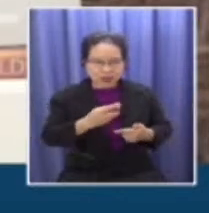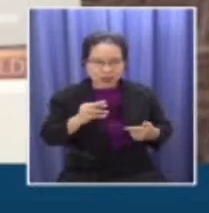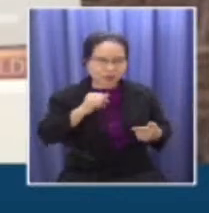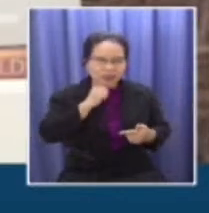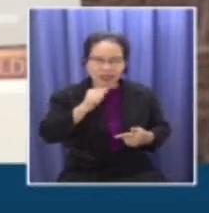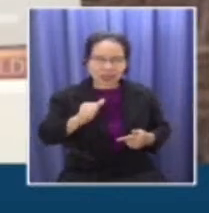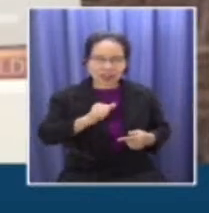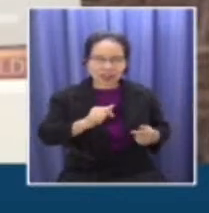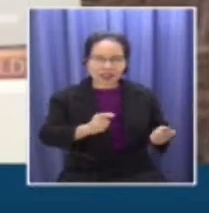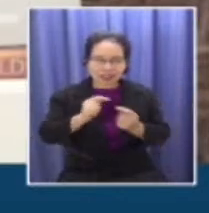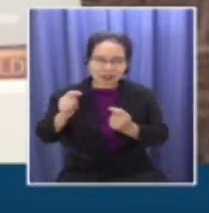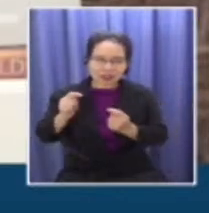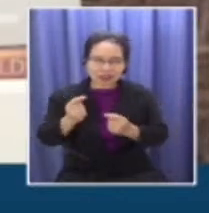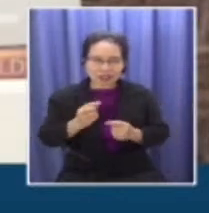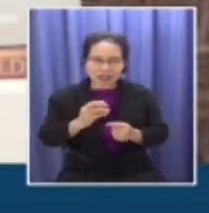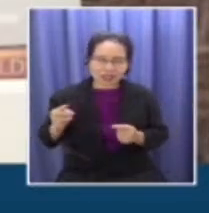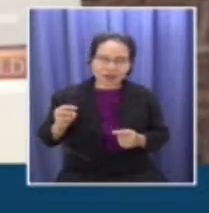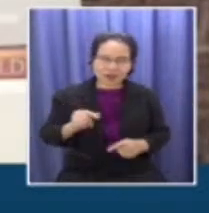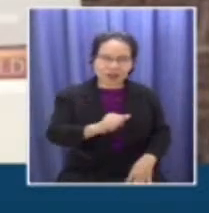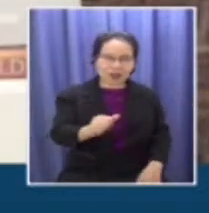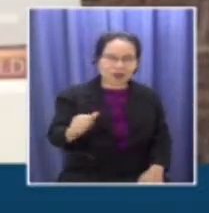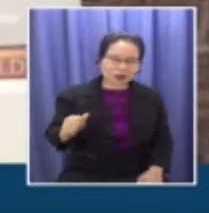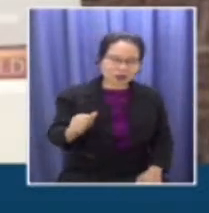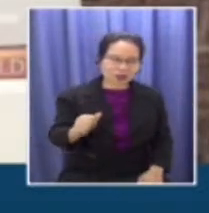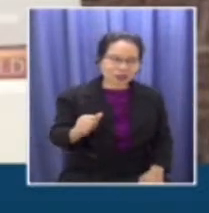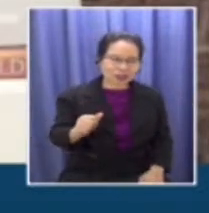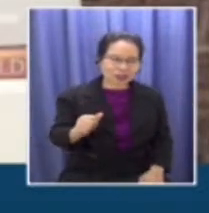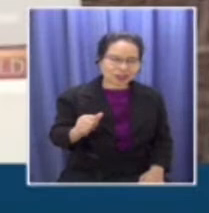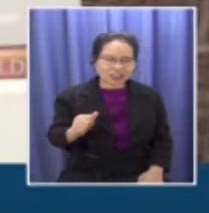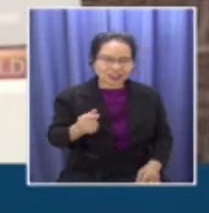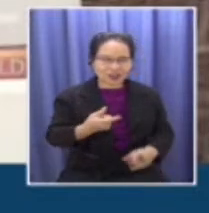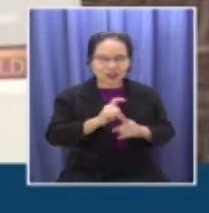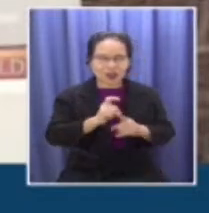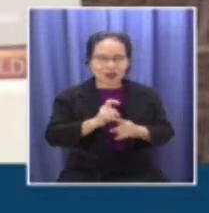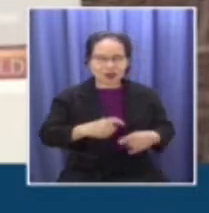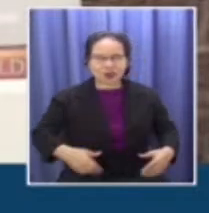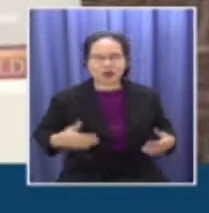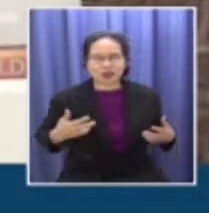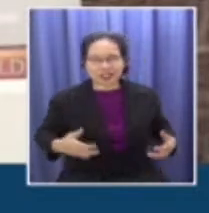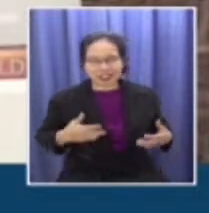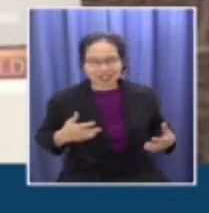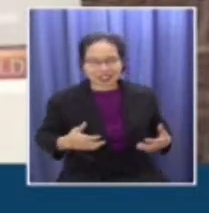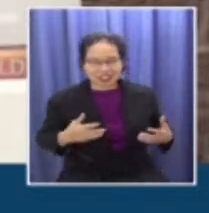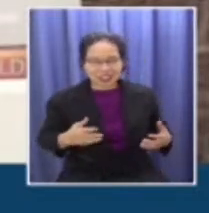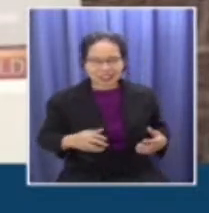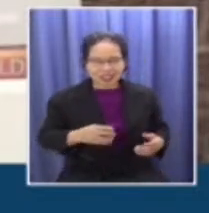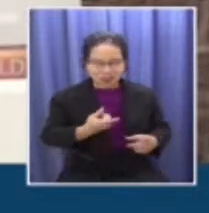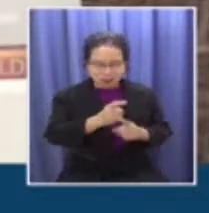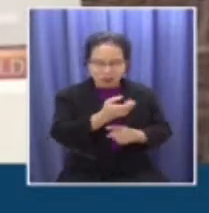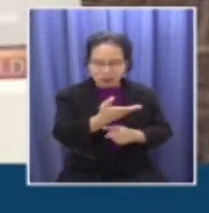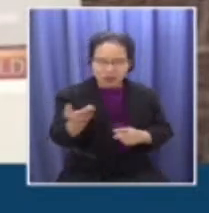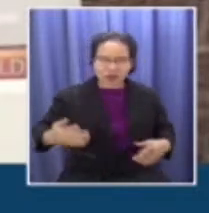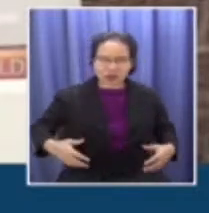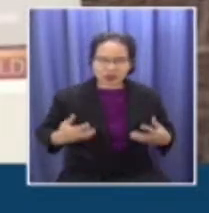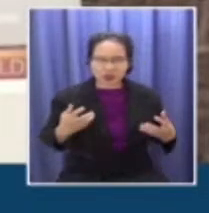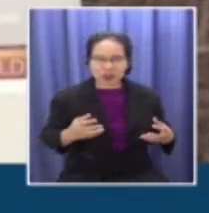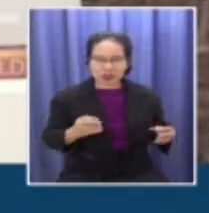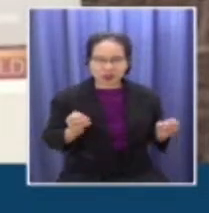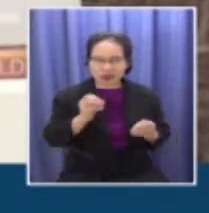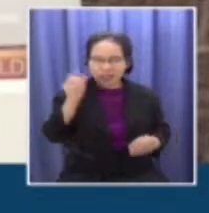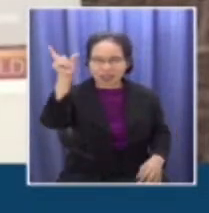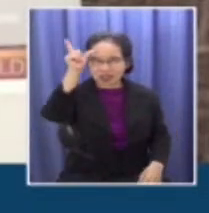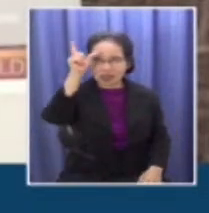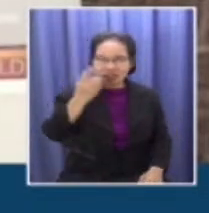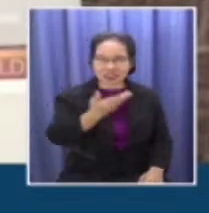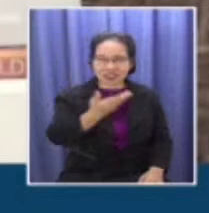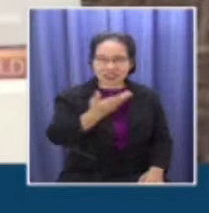sa akoma no a yɛkɔgye akatia na sɛ ɛyɛ adwe akoma ɛde bɛhyɛ nipa na akoma mu wa mo nyɛ ɛna